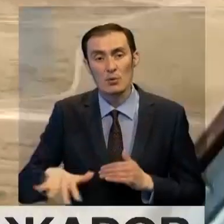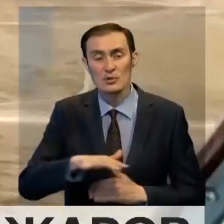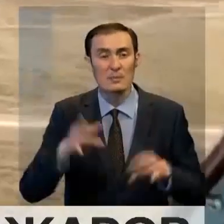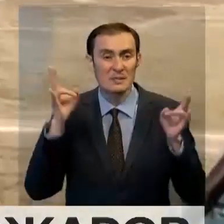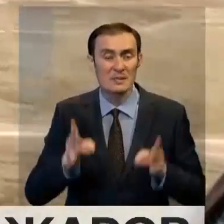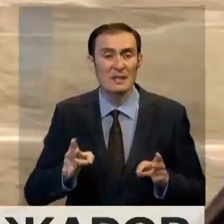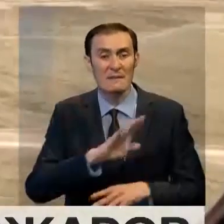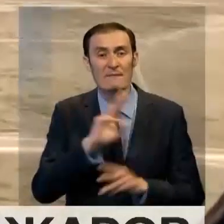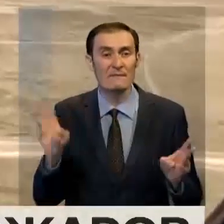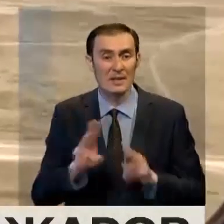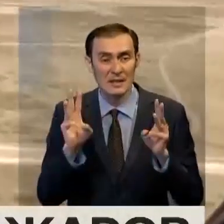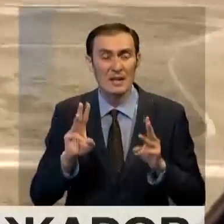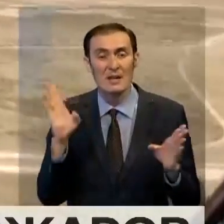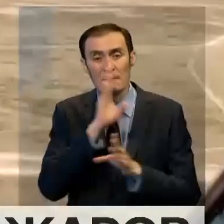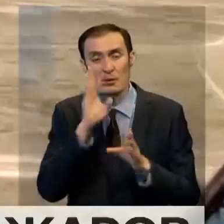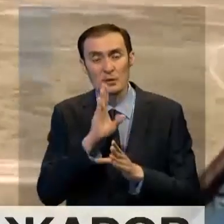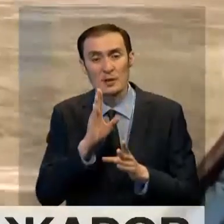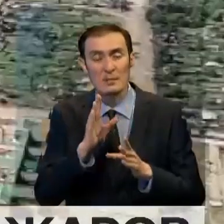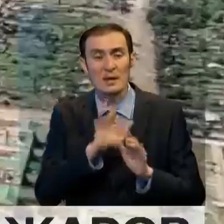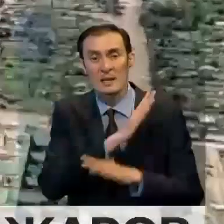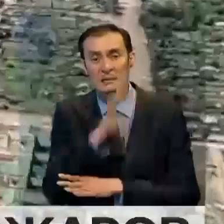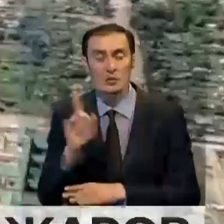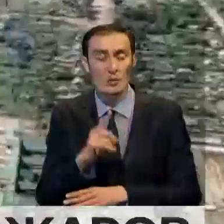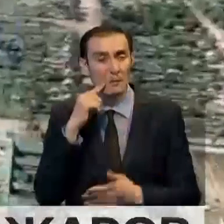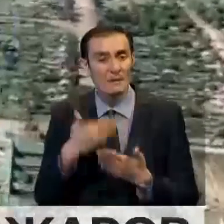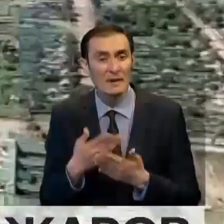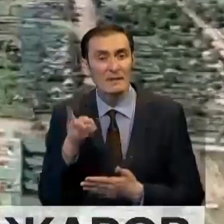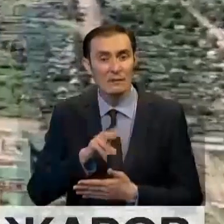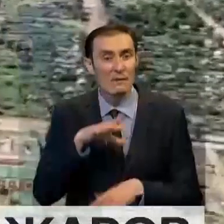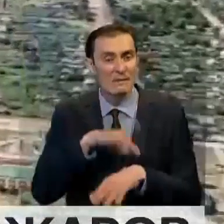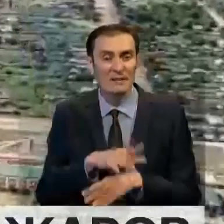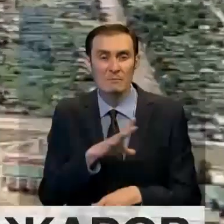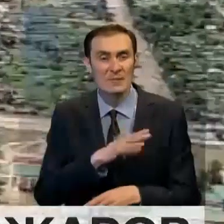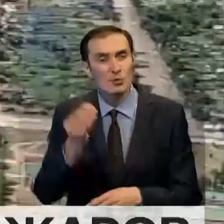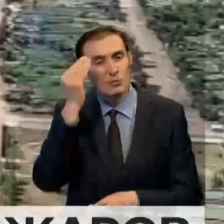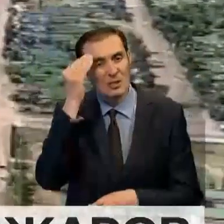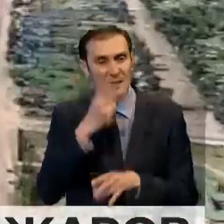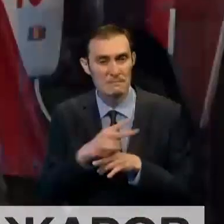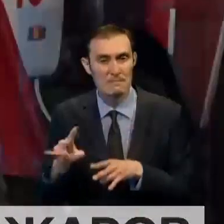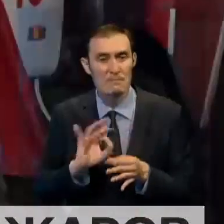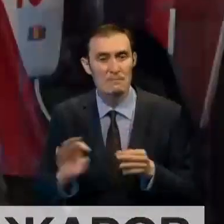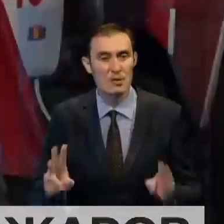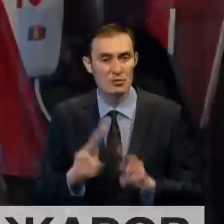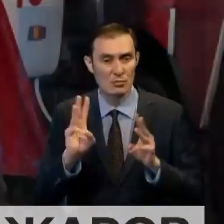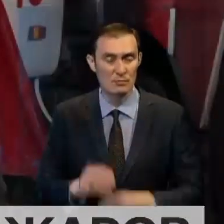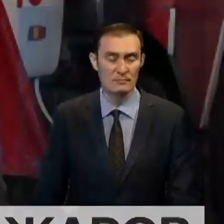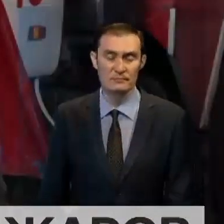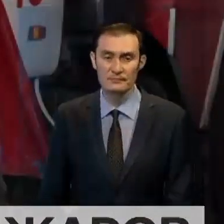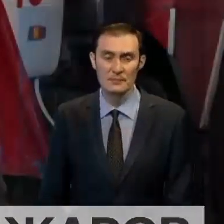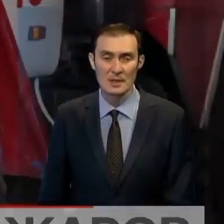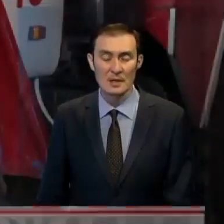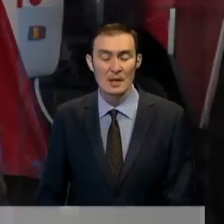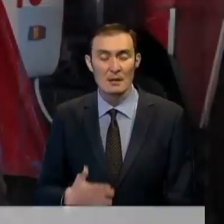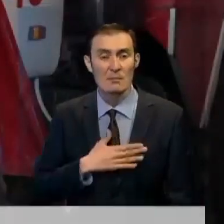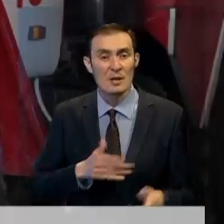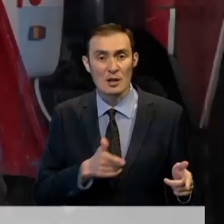в огне. В природном резервате Эрты-Сурманы подозревают, что в двух случаях был умышленный поджог. Мы готовы